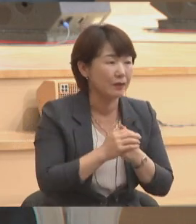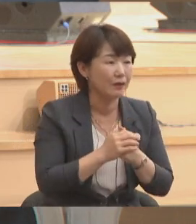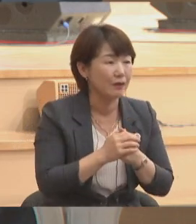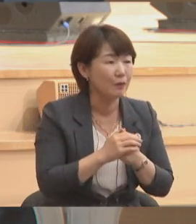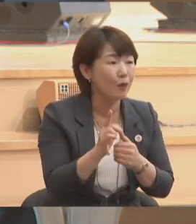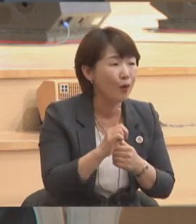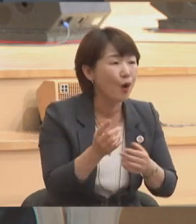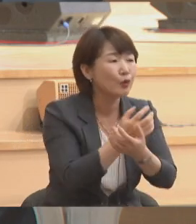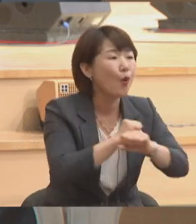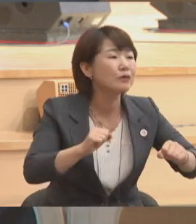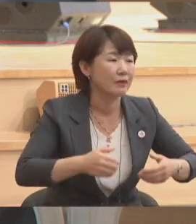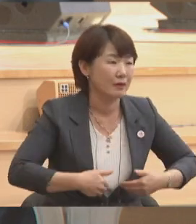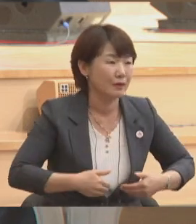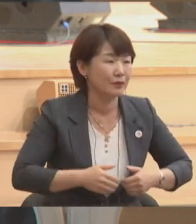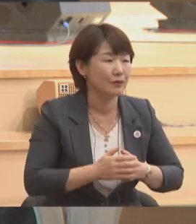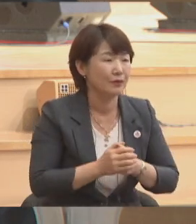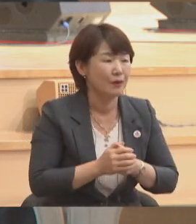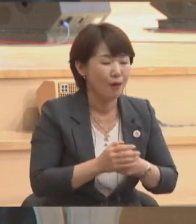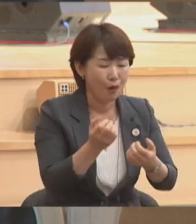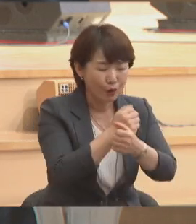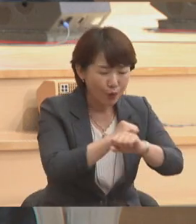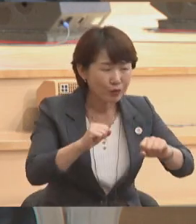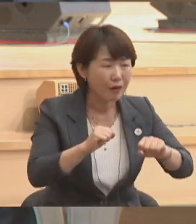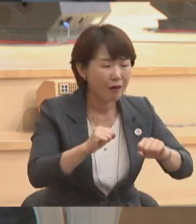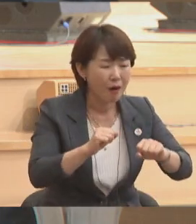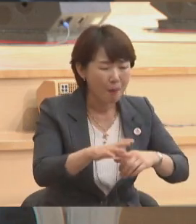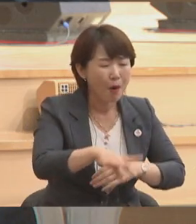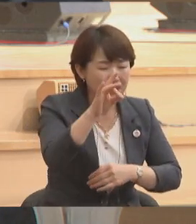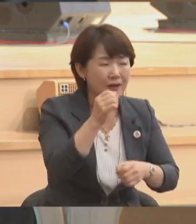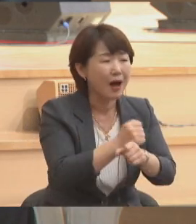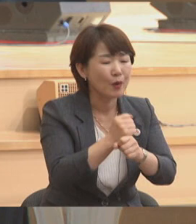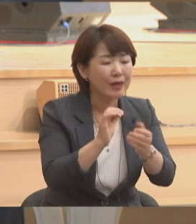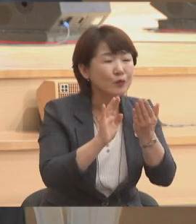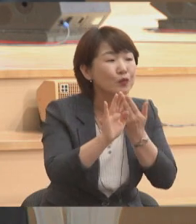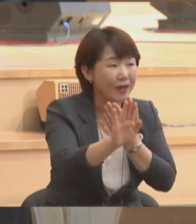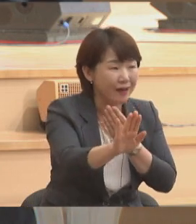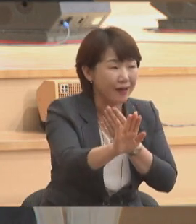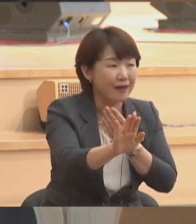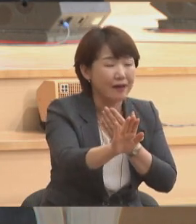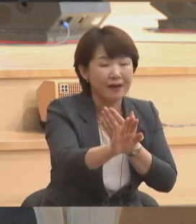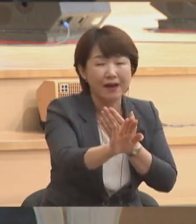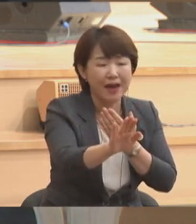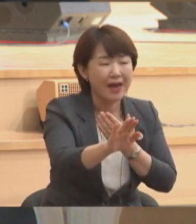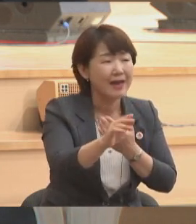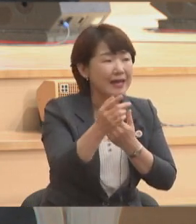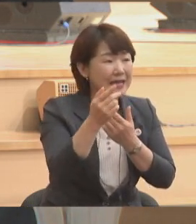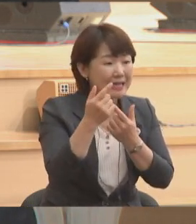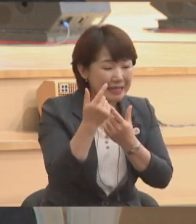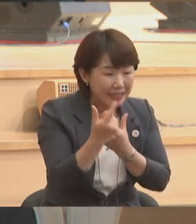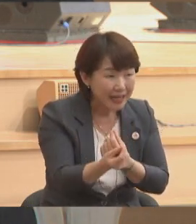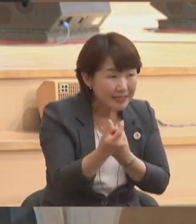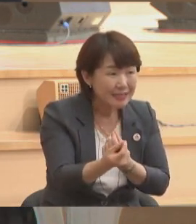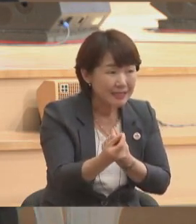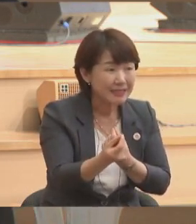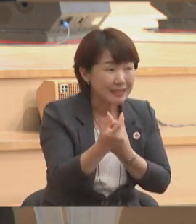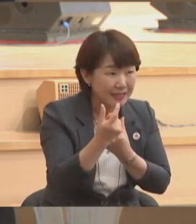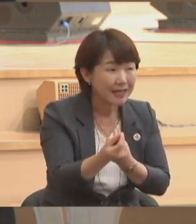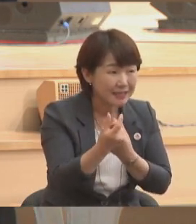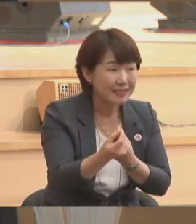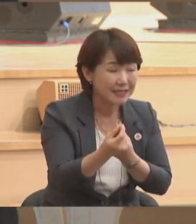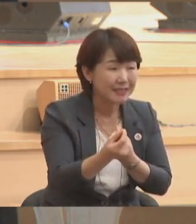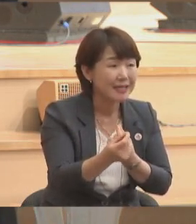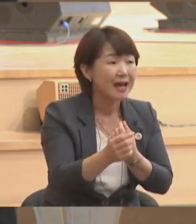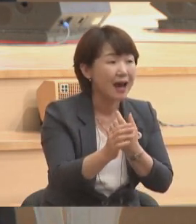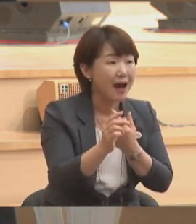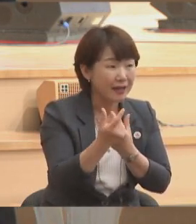용서죠. 그걸 하라는 거예요. 그 다음이 중요합니다. 뭐라고 말하냐, 이같이 한즉 하늘에 계신